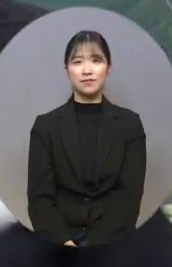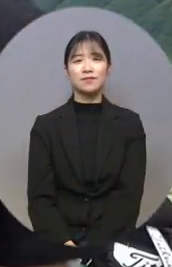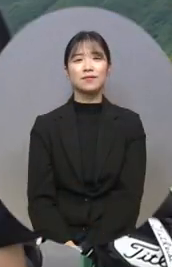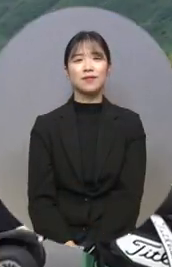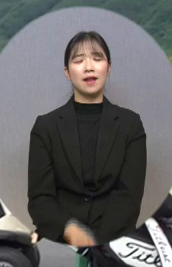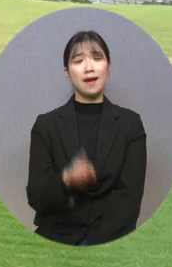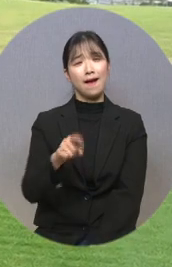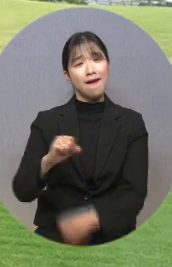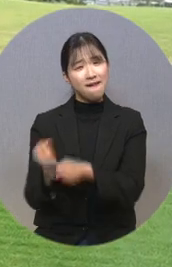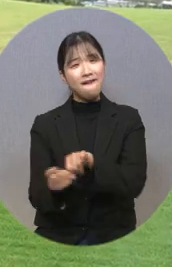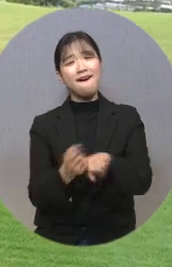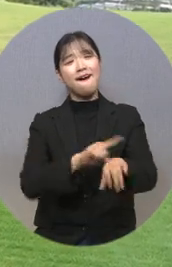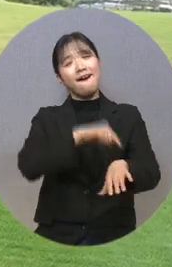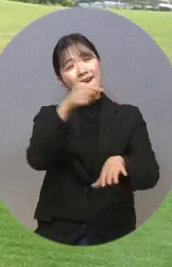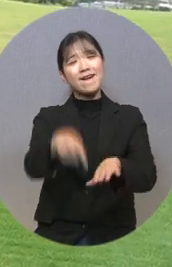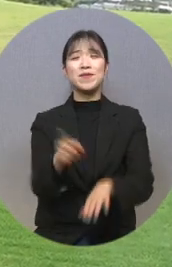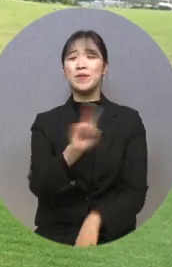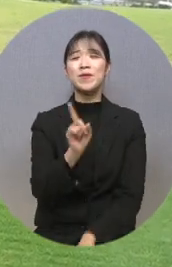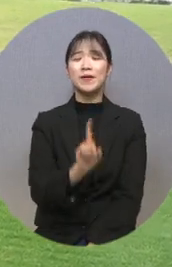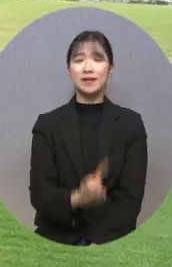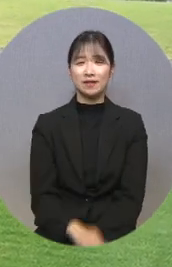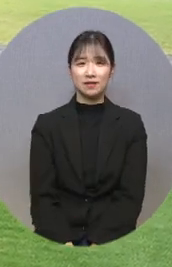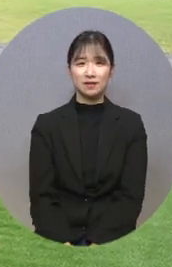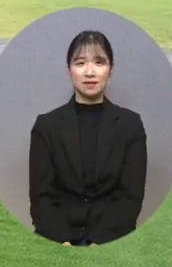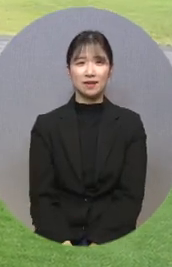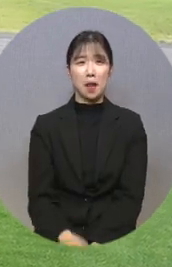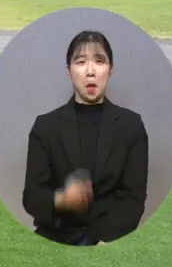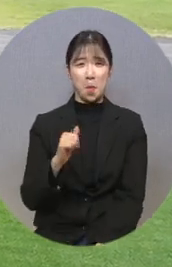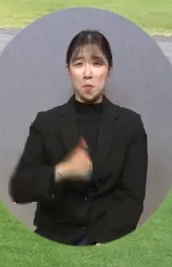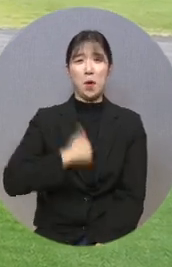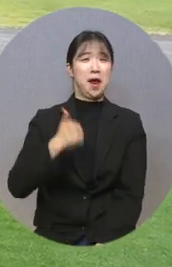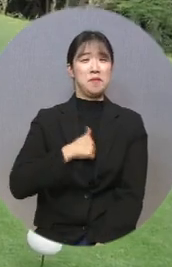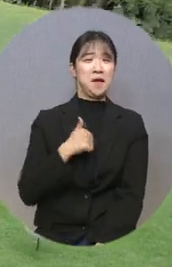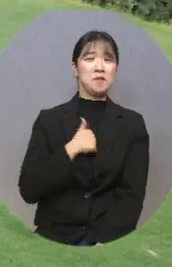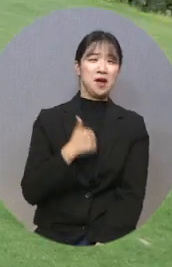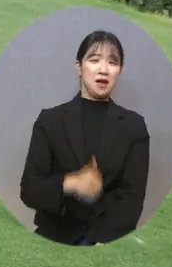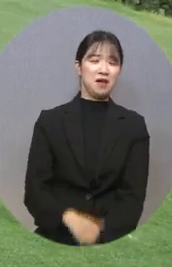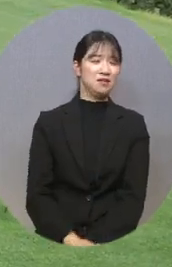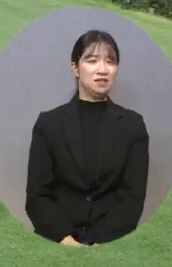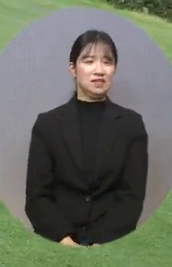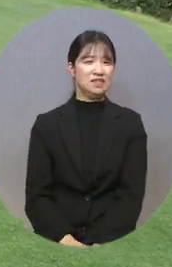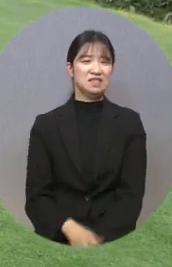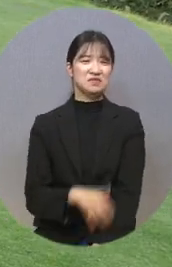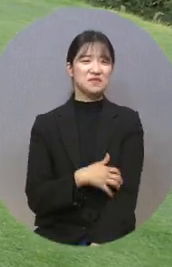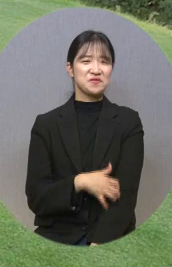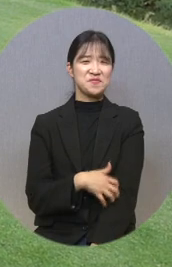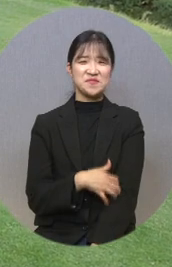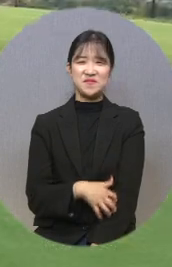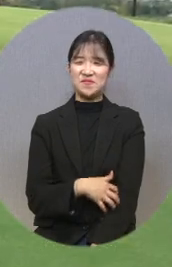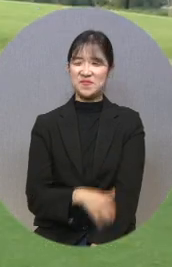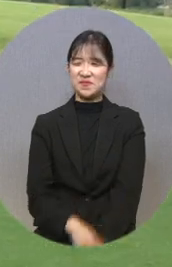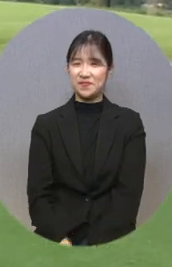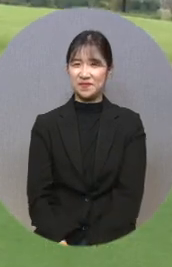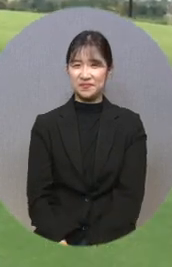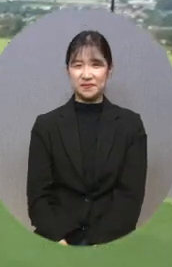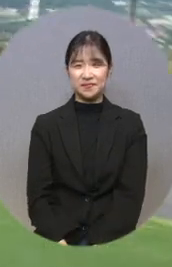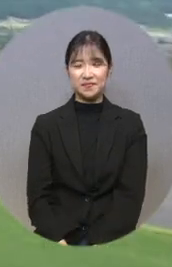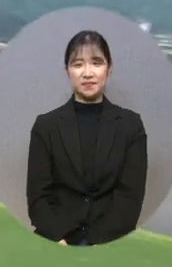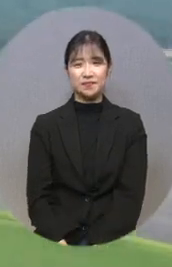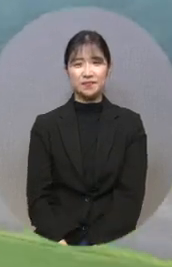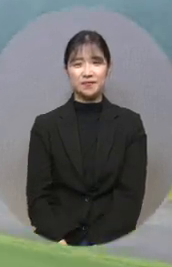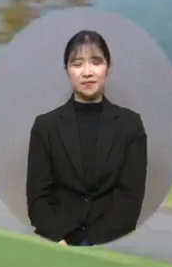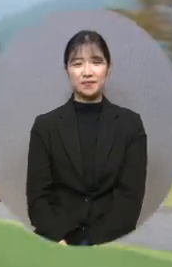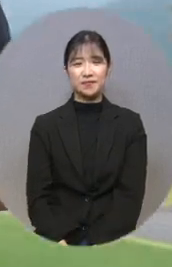갖다 댔냐? 갖다 댔네 양. 와. 화난다 양. 어, 저 형 불편하다 양.